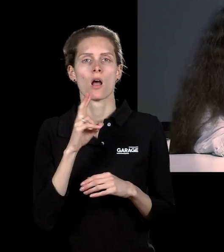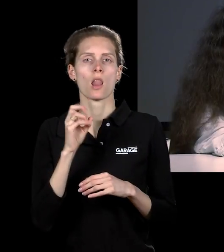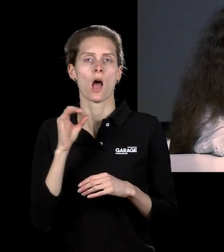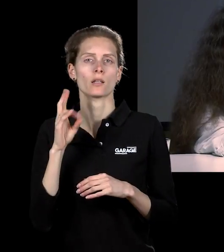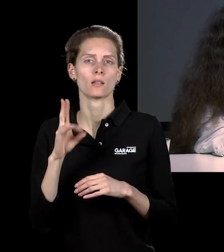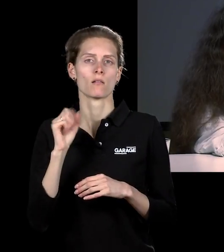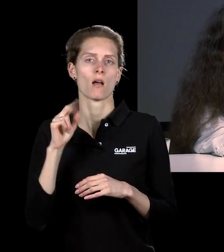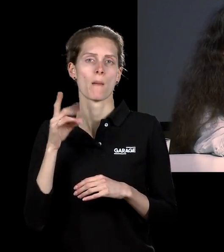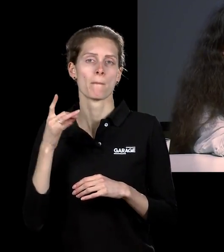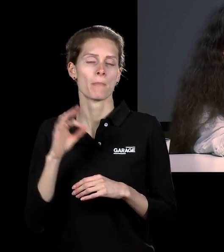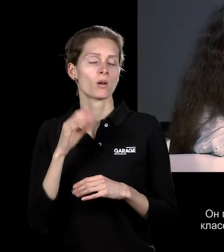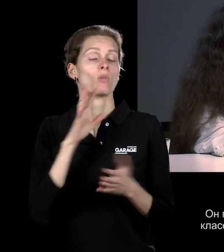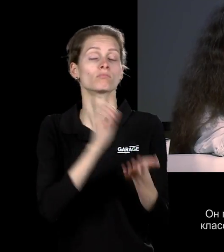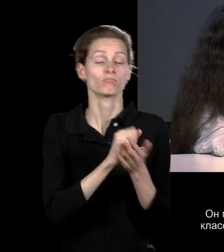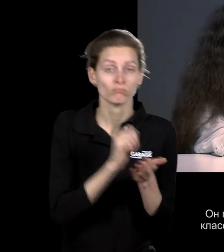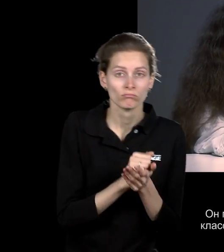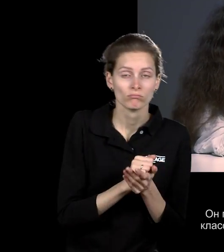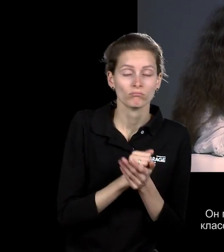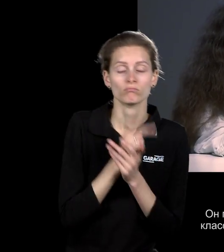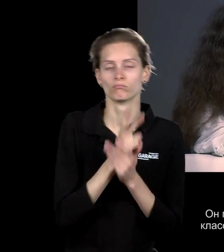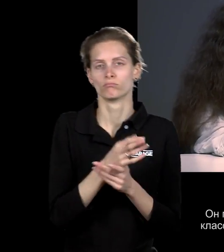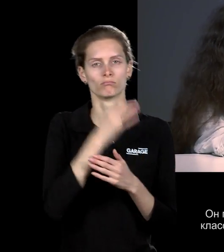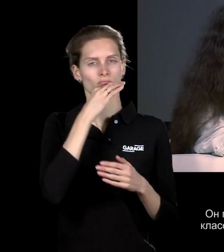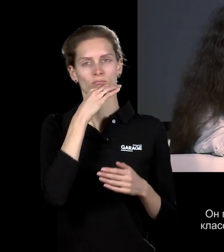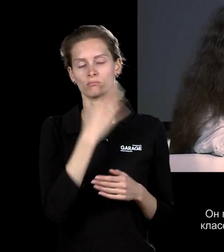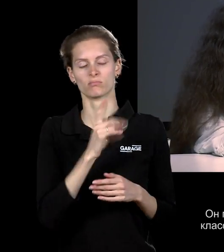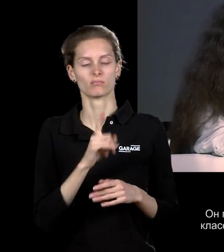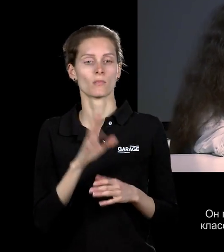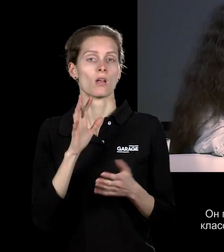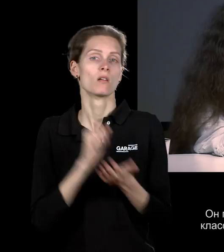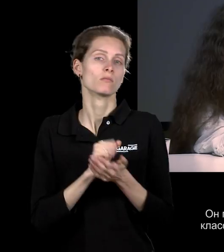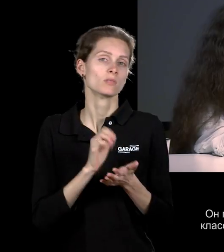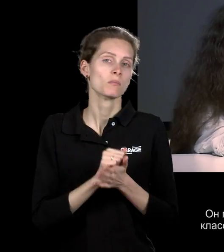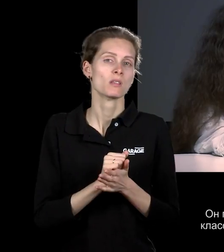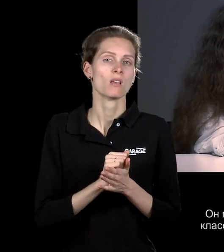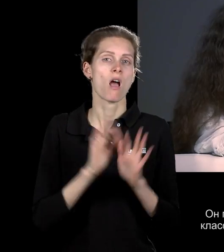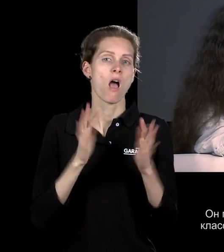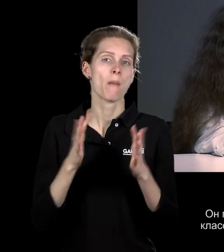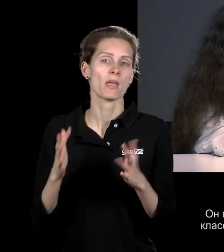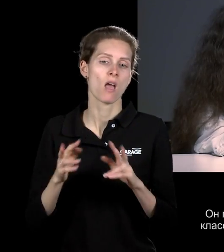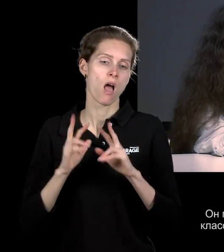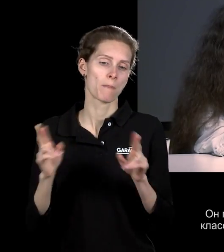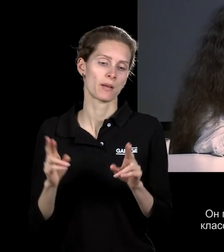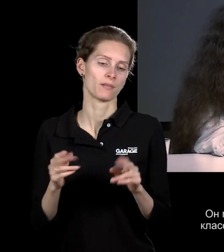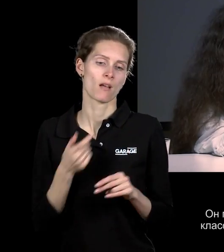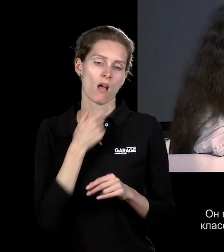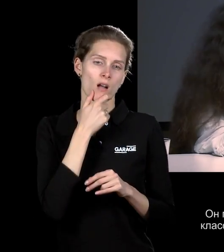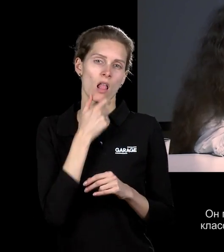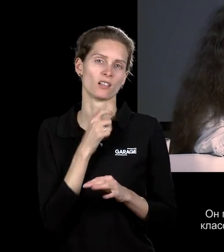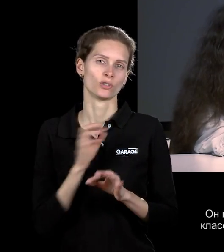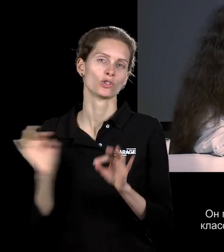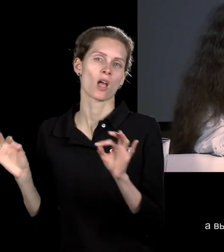ему это занятие не понравилось, потому что он говорит, что участвовать в хэппенинге это как играть классическую музыку. Ты остаешься